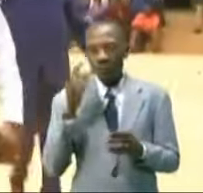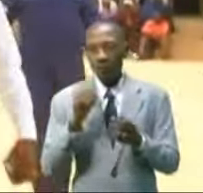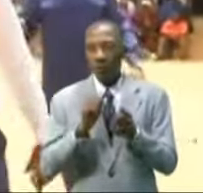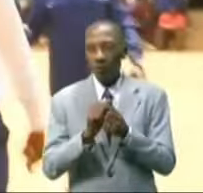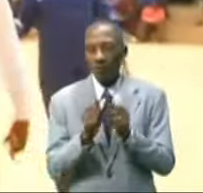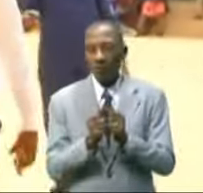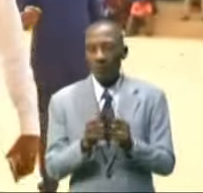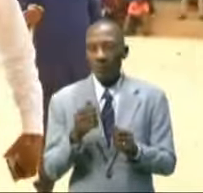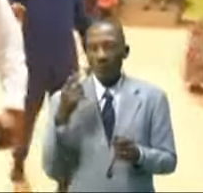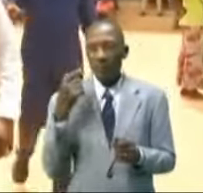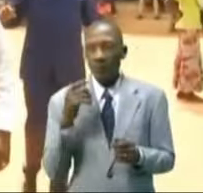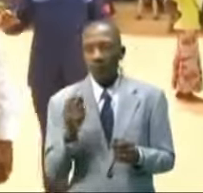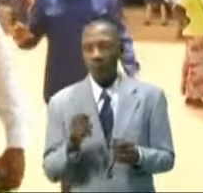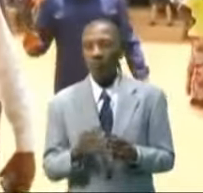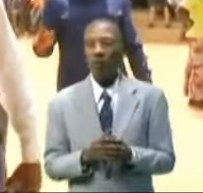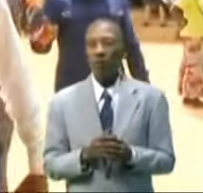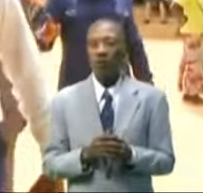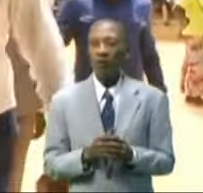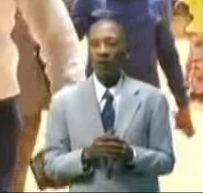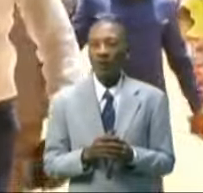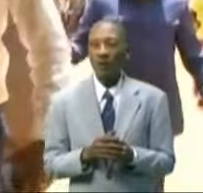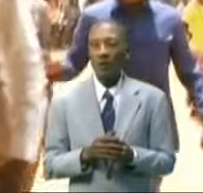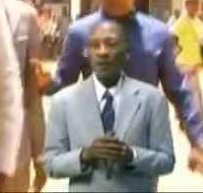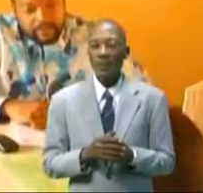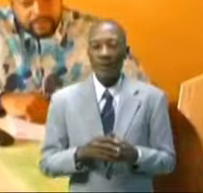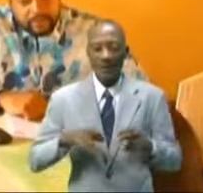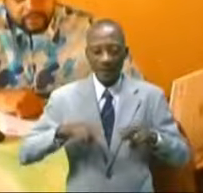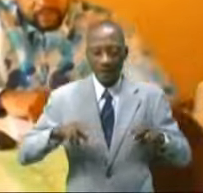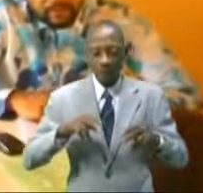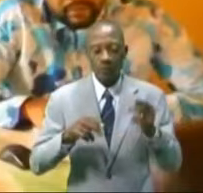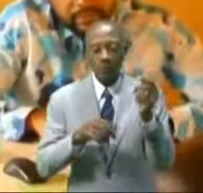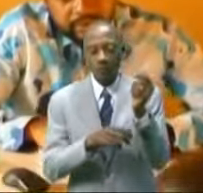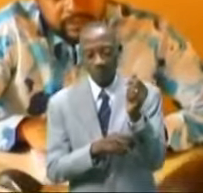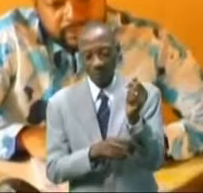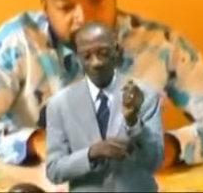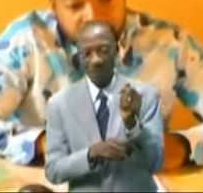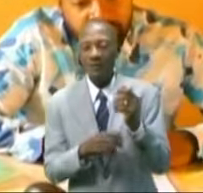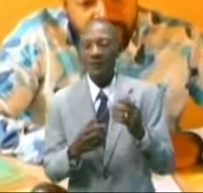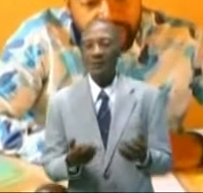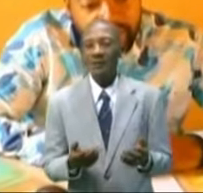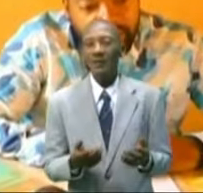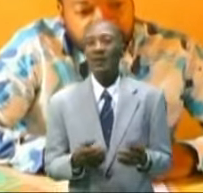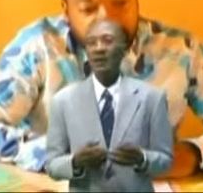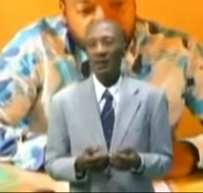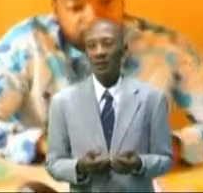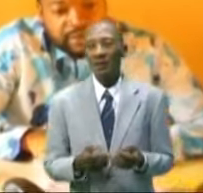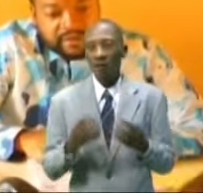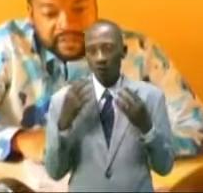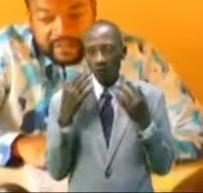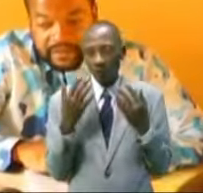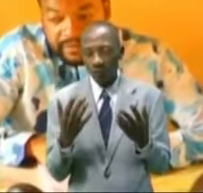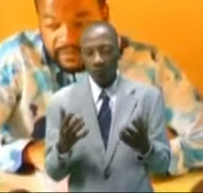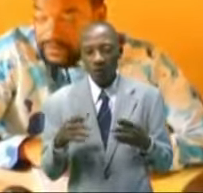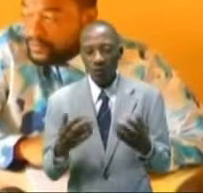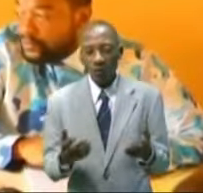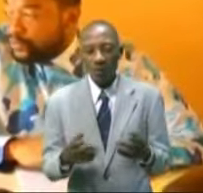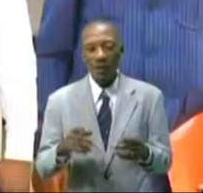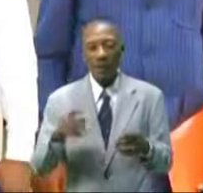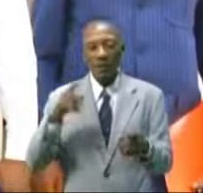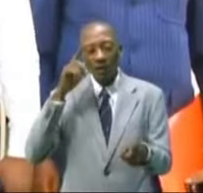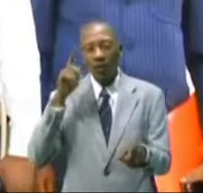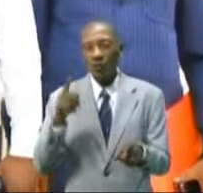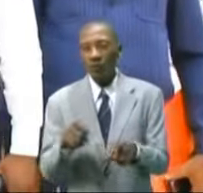l'État, l'opération d'octroi des cartes biométriques se poursuit dans ce journal. Un focus sur la province de Lomami où